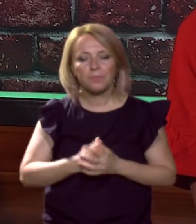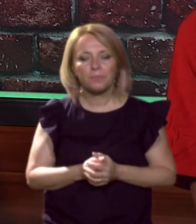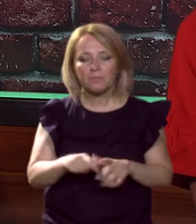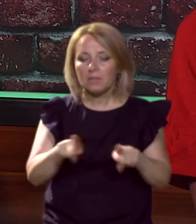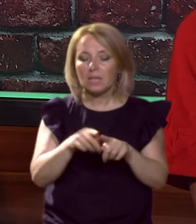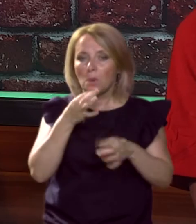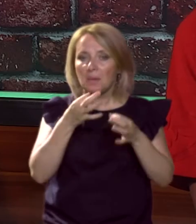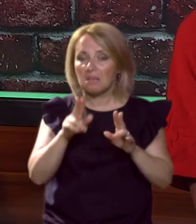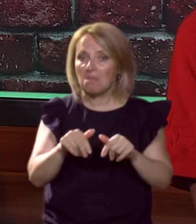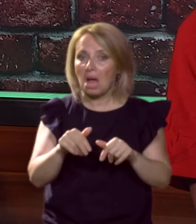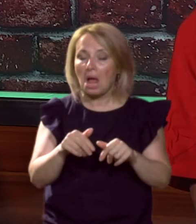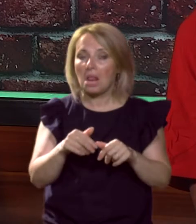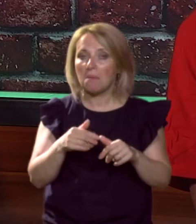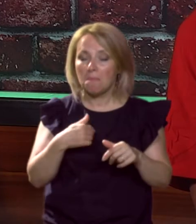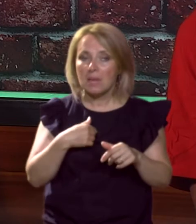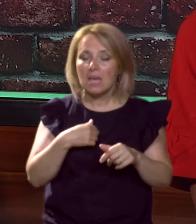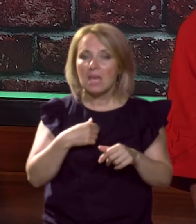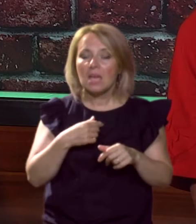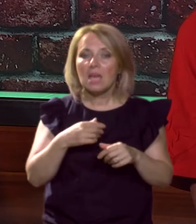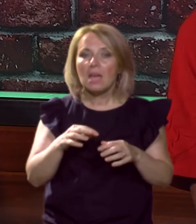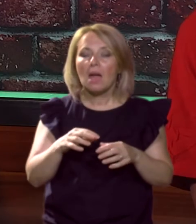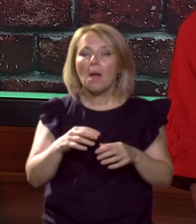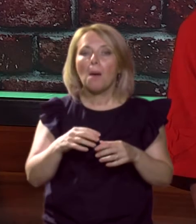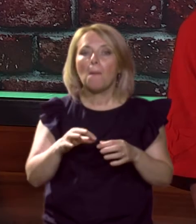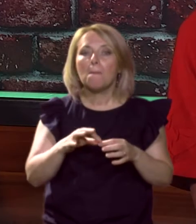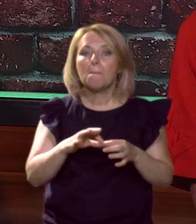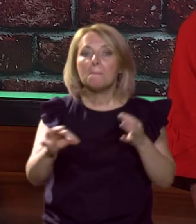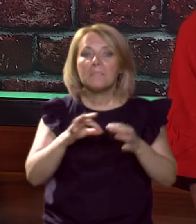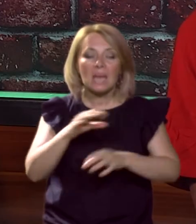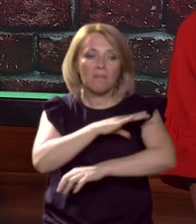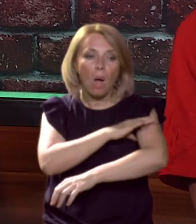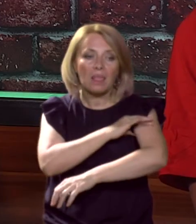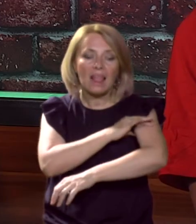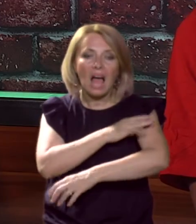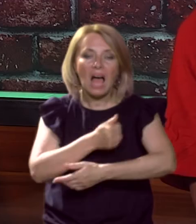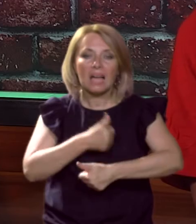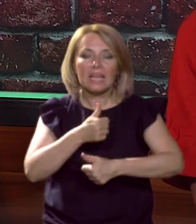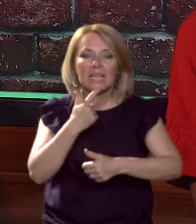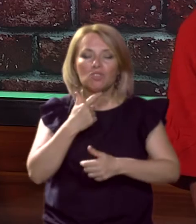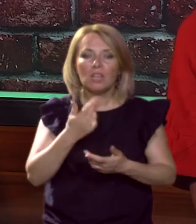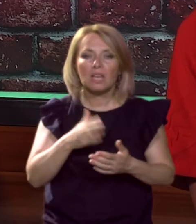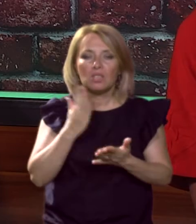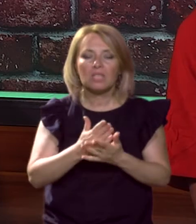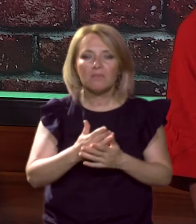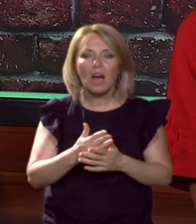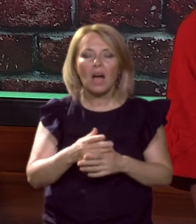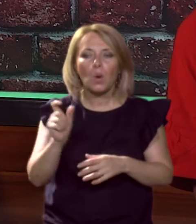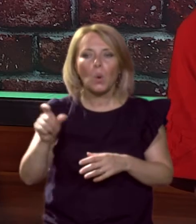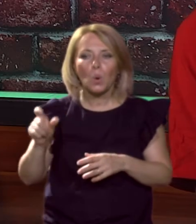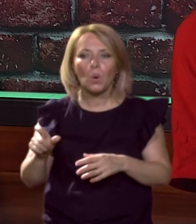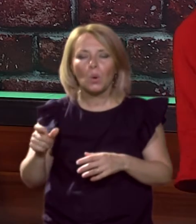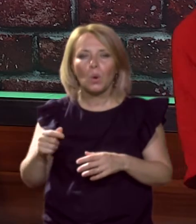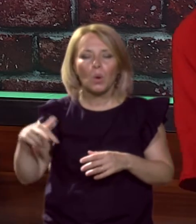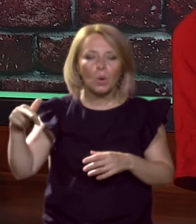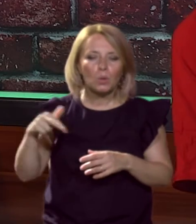pitanje. I to da mjerimo tlak, to su najčešće ujutro ljudi koji žive u starome gradu, koji idu prošetati ili nešto i stvarno dođu svako jutro skoro